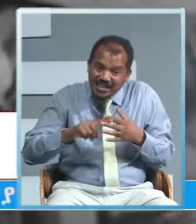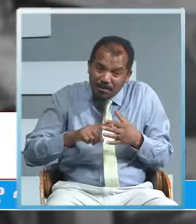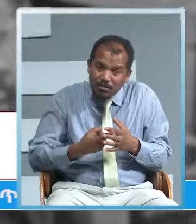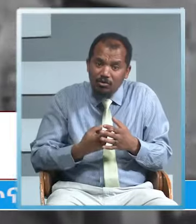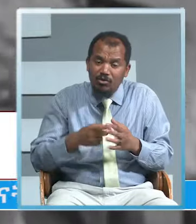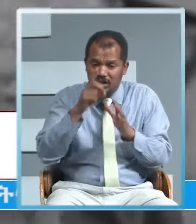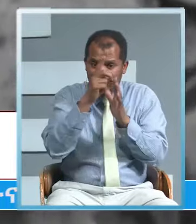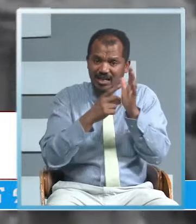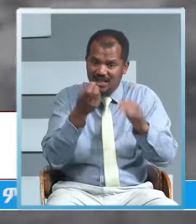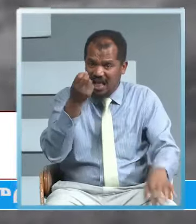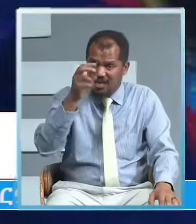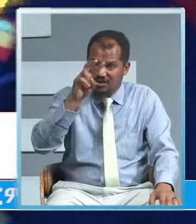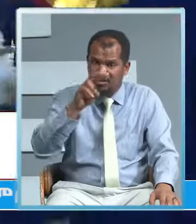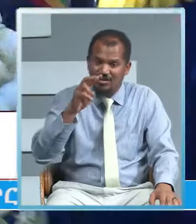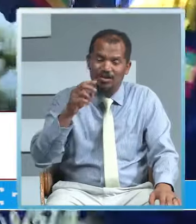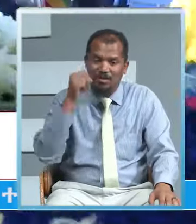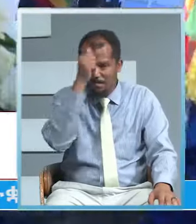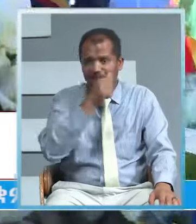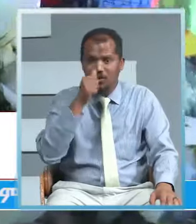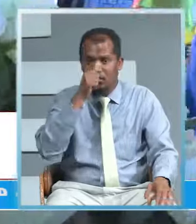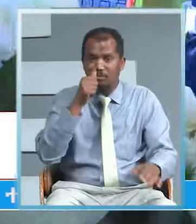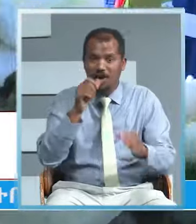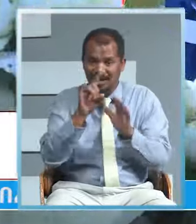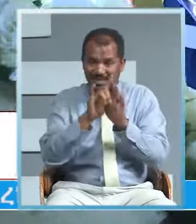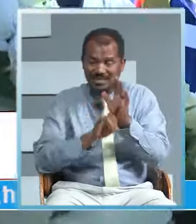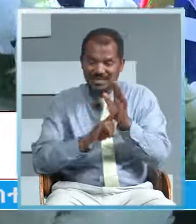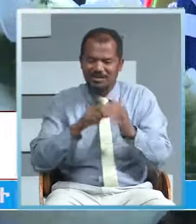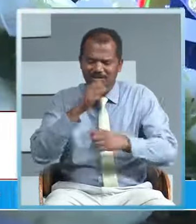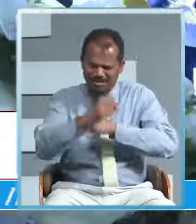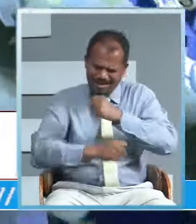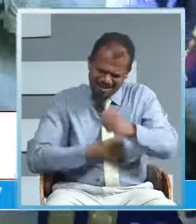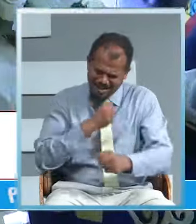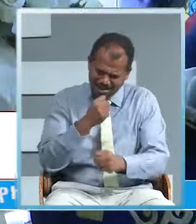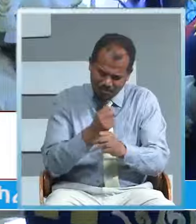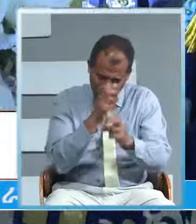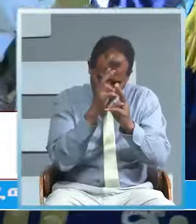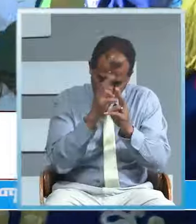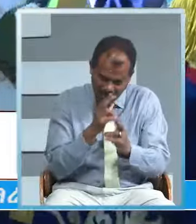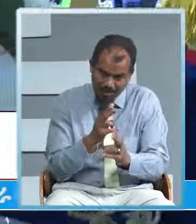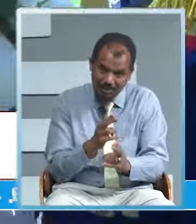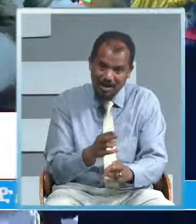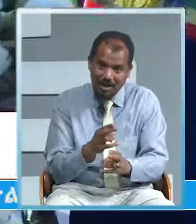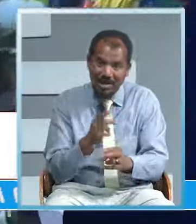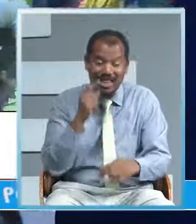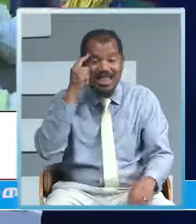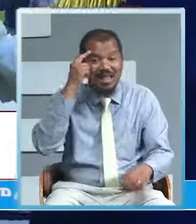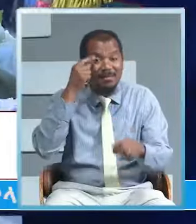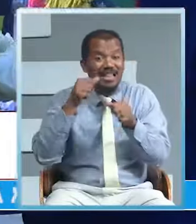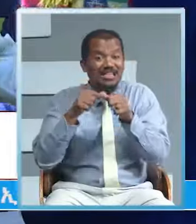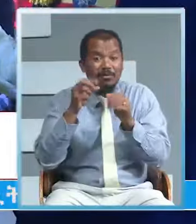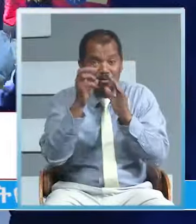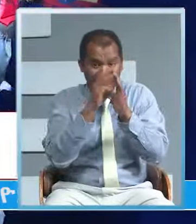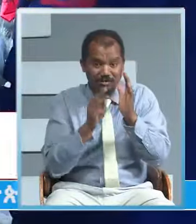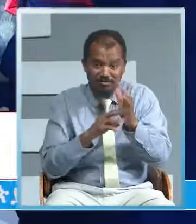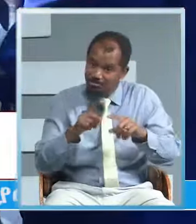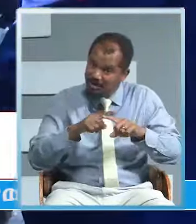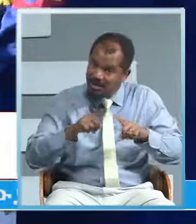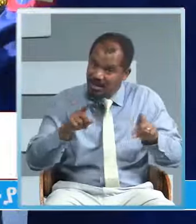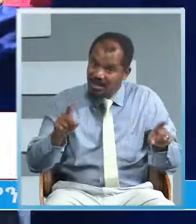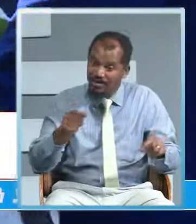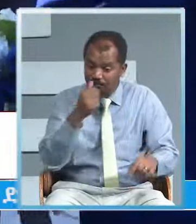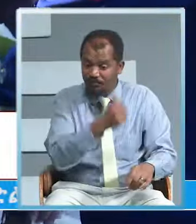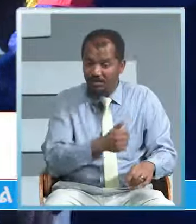ጀምሮ የካቲት 12 ቀን በኢትዮጵያውያን ዘንድ በየዓመቱ ይከበራል። የመታሰቢያው ሥነ ሥርዓት